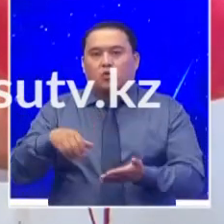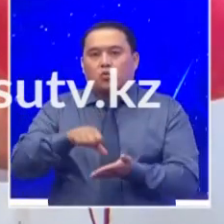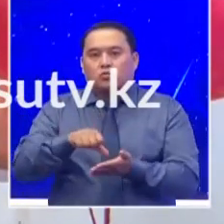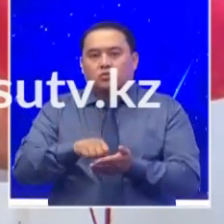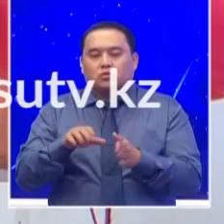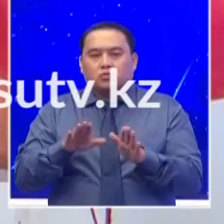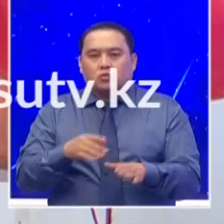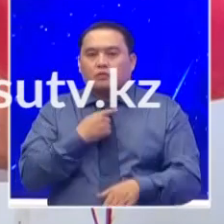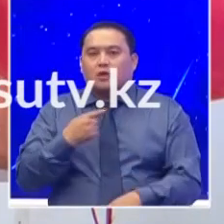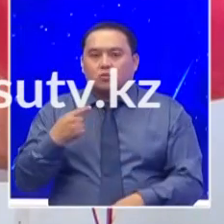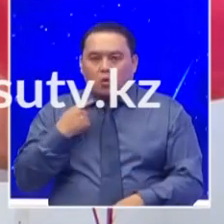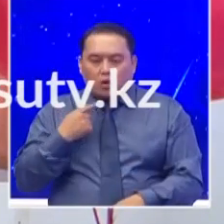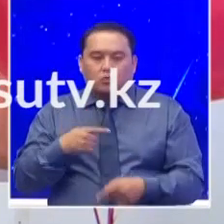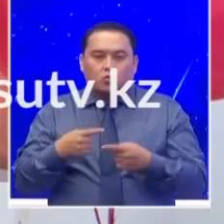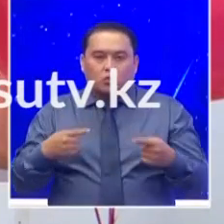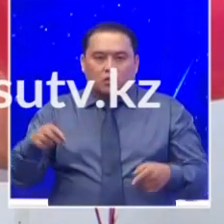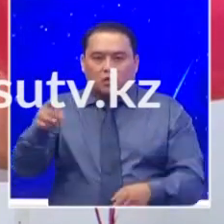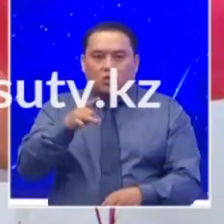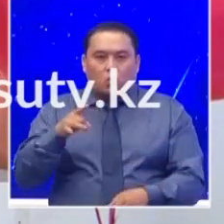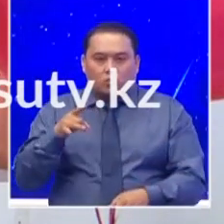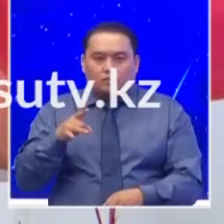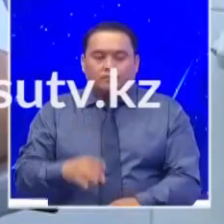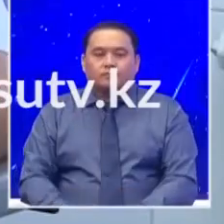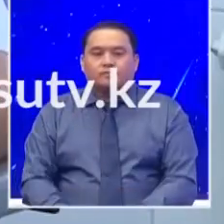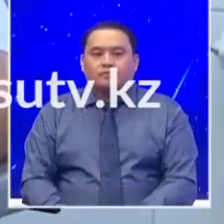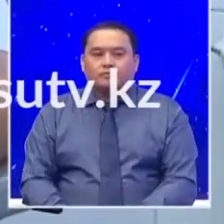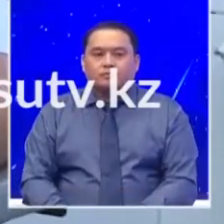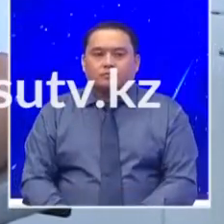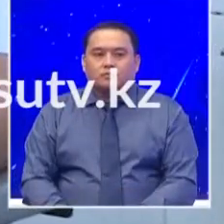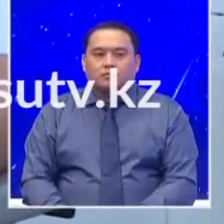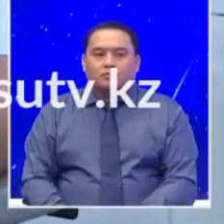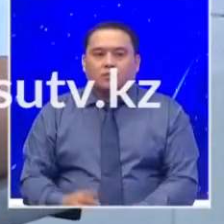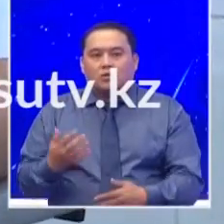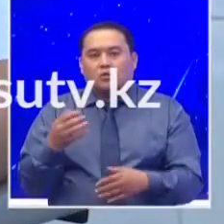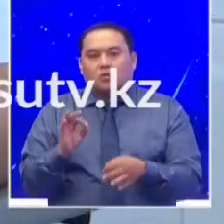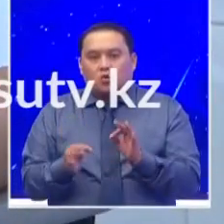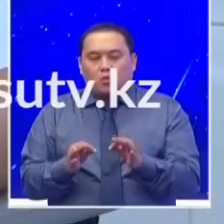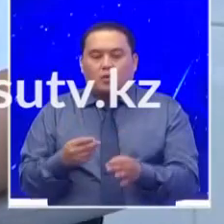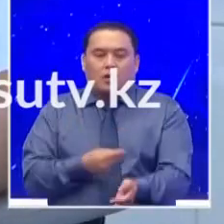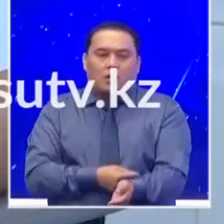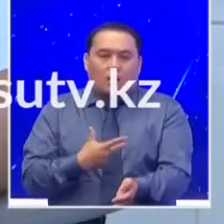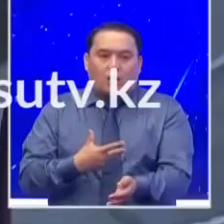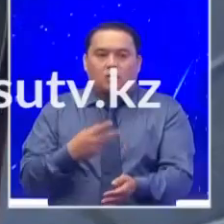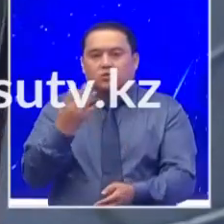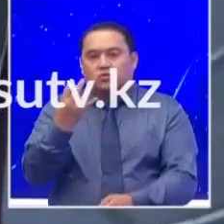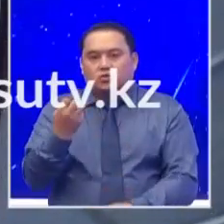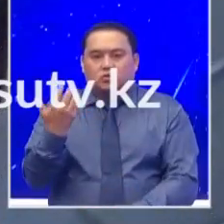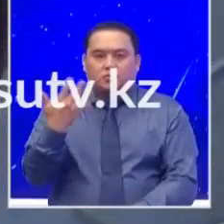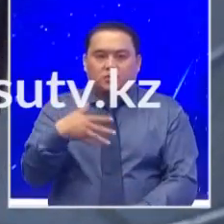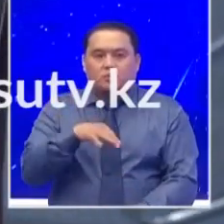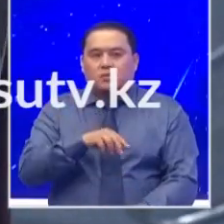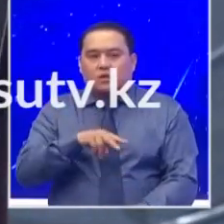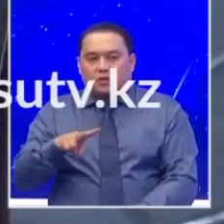не только жители Талдыкургана, но и других регионов области. Норма, сдаваемой одним донором крови, 450